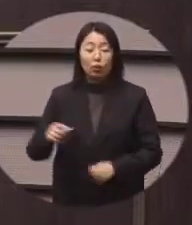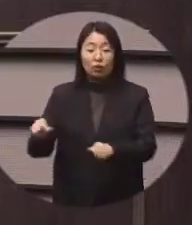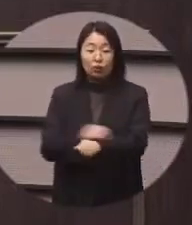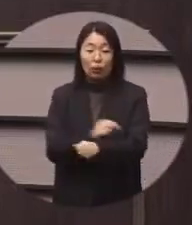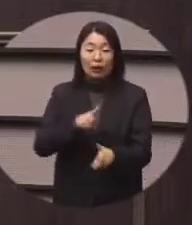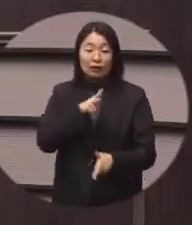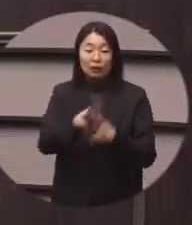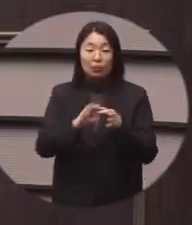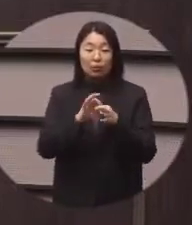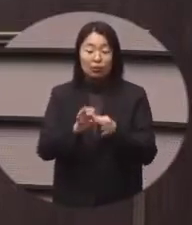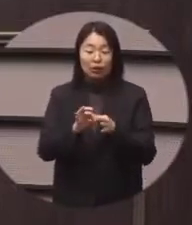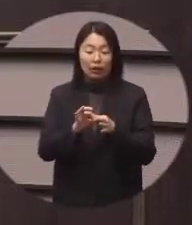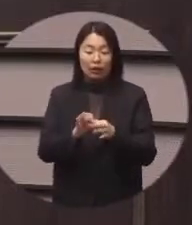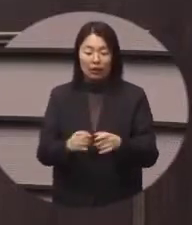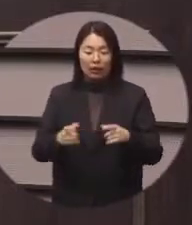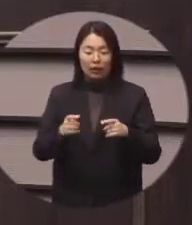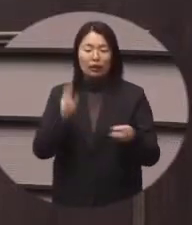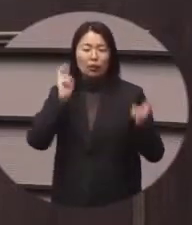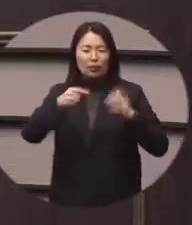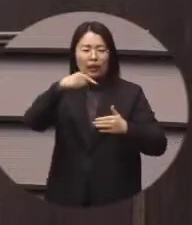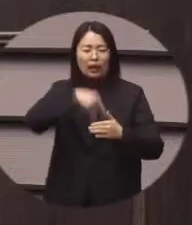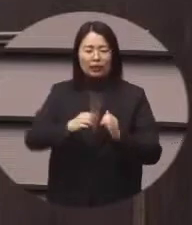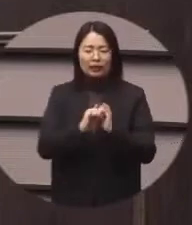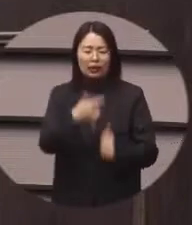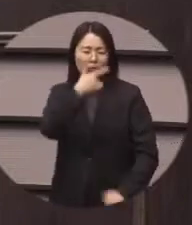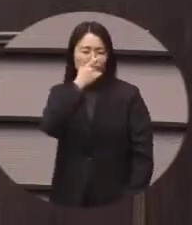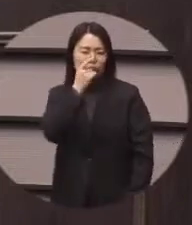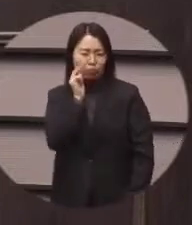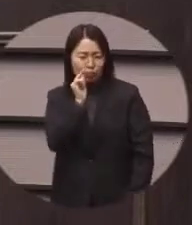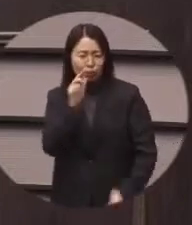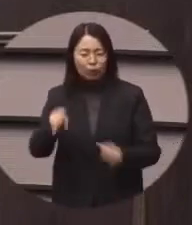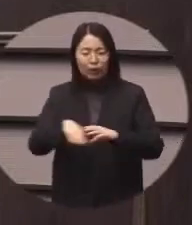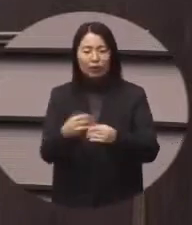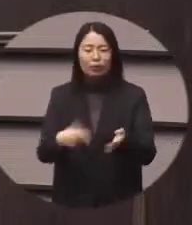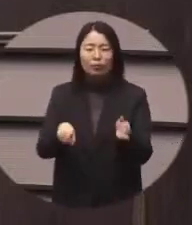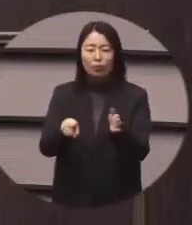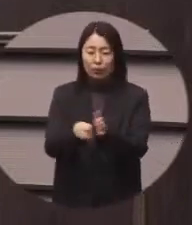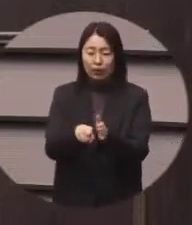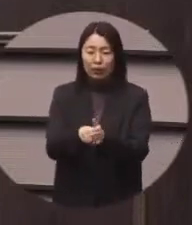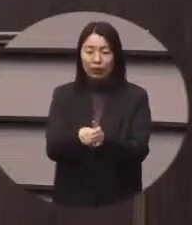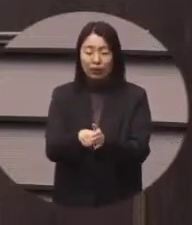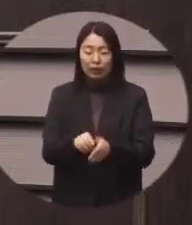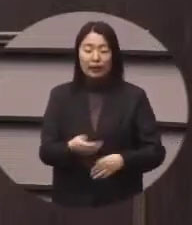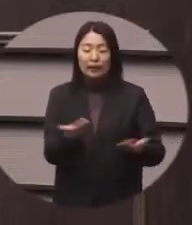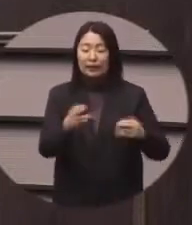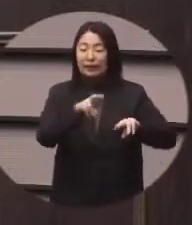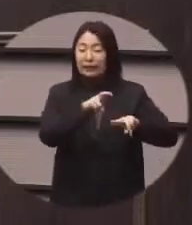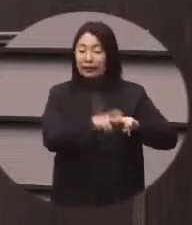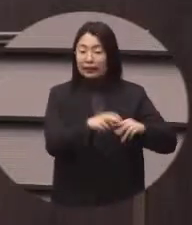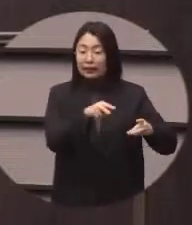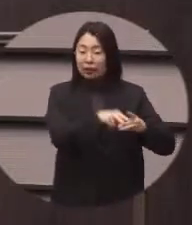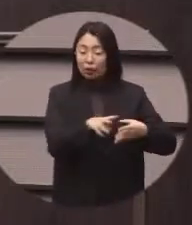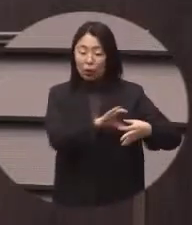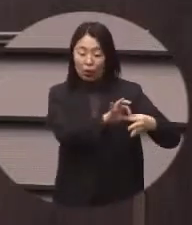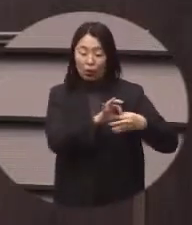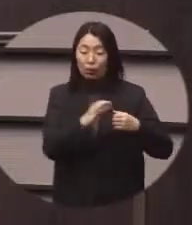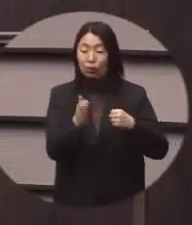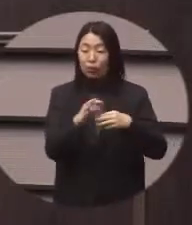특화사업으로 기업의 인력난 해소를 위하여 기업 SOCTFT와 일자리센터가 협력해